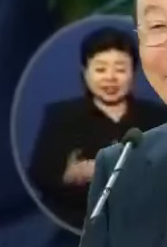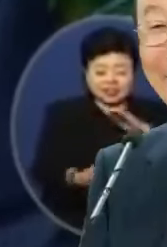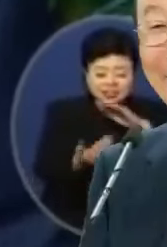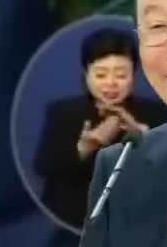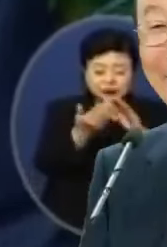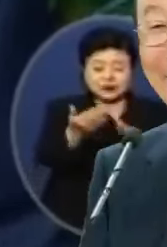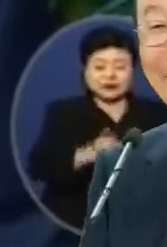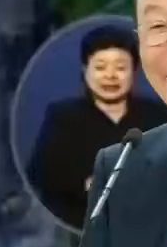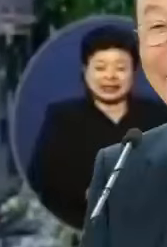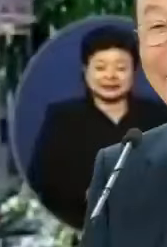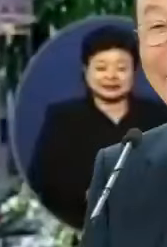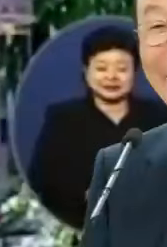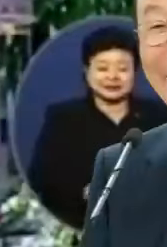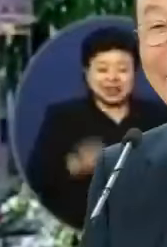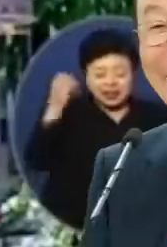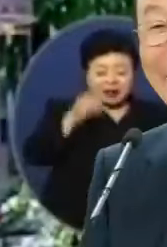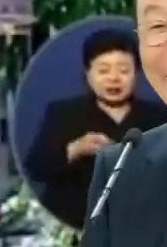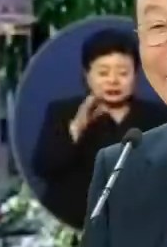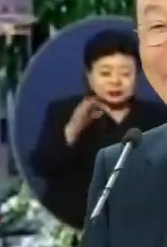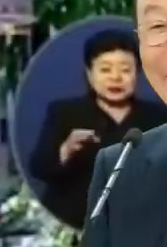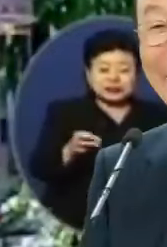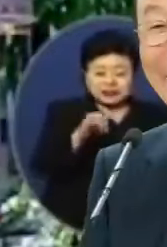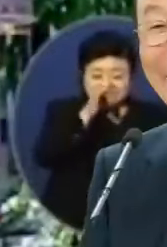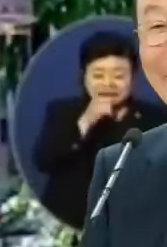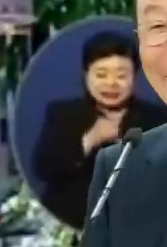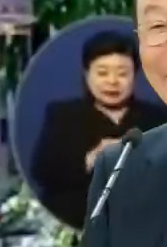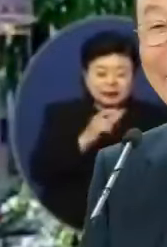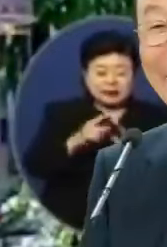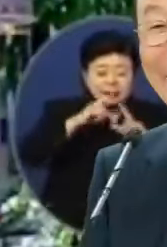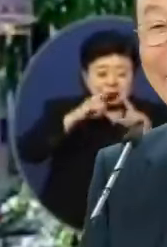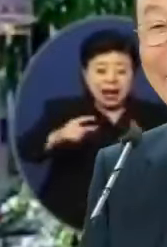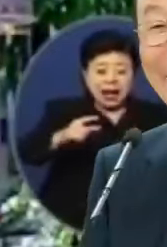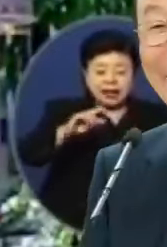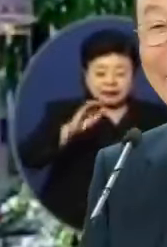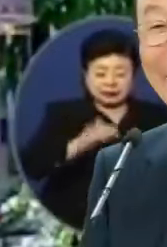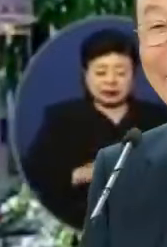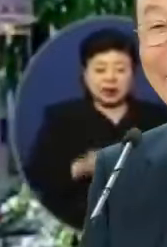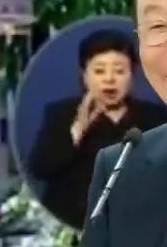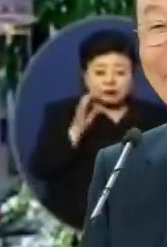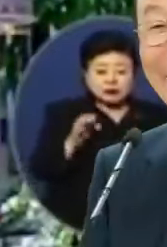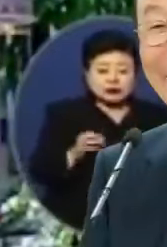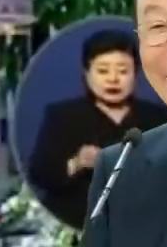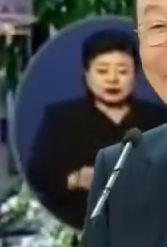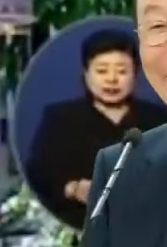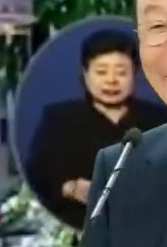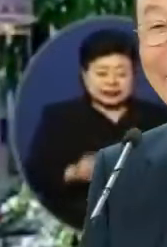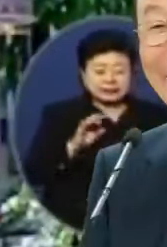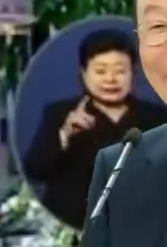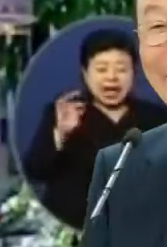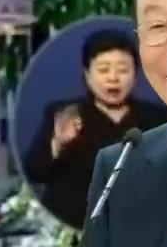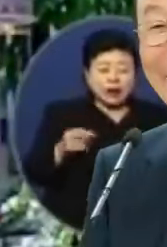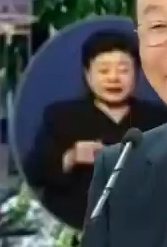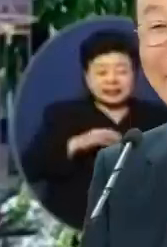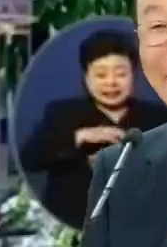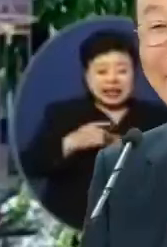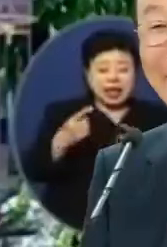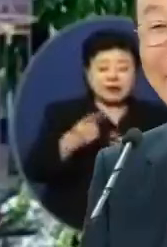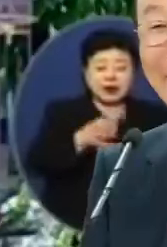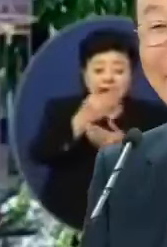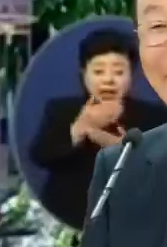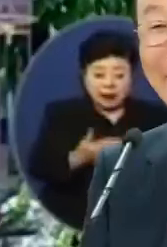주시는 것입니다. 영은 물질 위에 있기 때문에 말씀이 선포되면 물질적인 3차원 세계는 반드시 변화